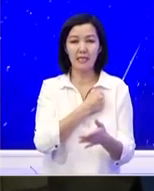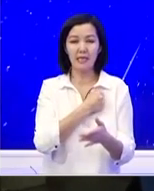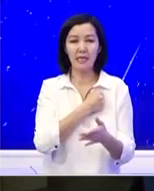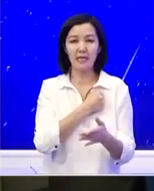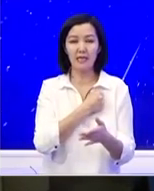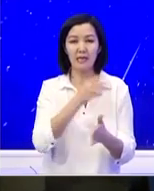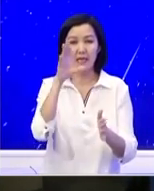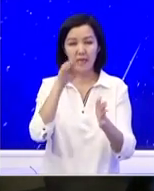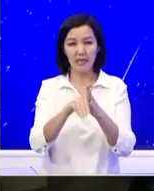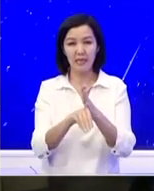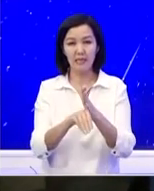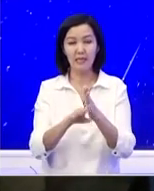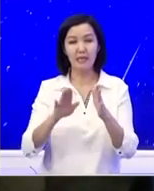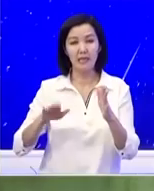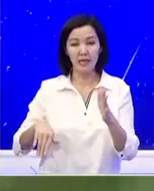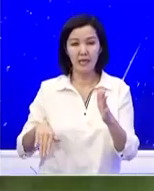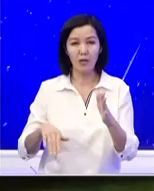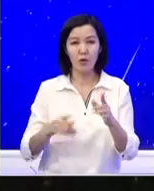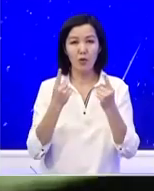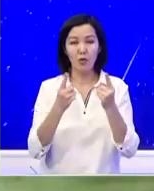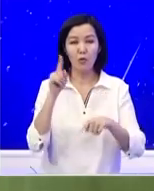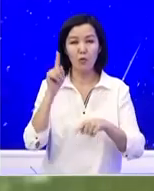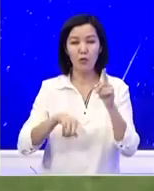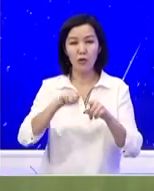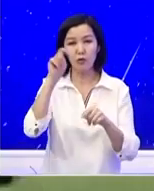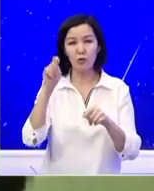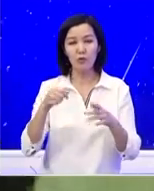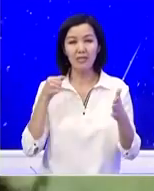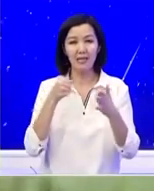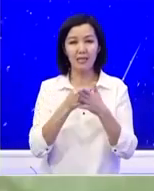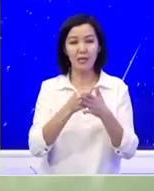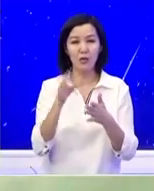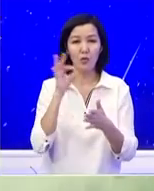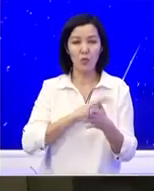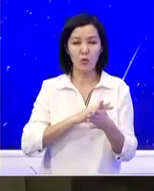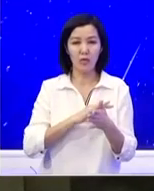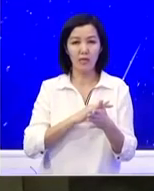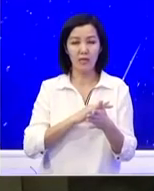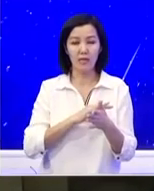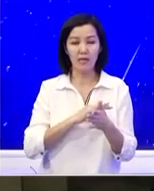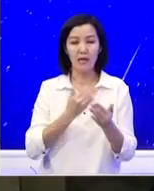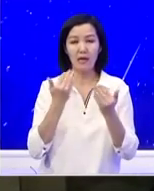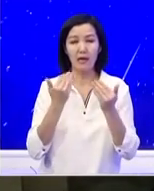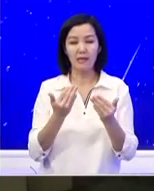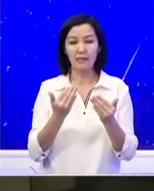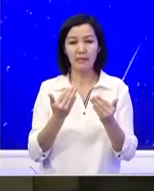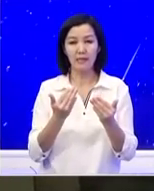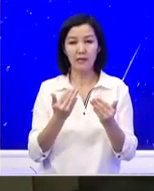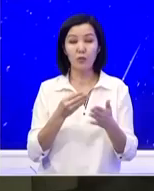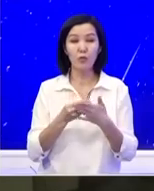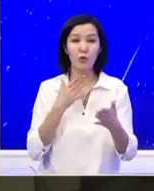ретінде енгізілген, бірақ кейіннен Ұлы Отан соғысы жылдарына дейін қолданылған. Бұлардың да жаңғы түп нұсқа экспонаттар, сондықтан да